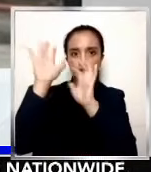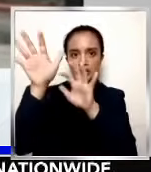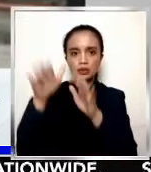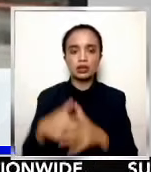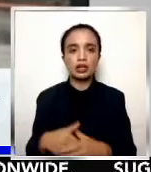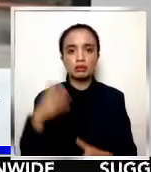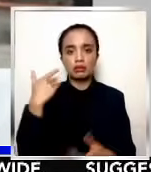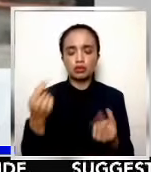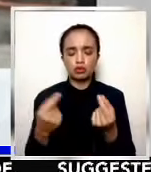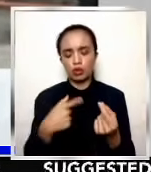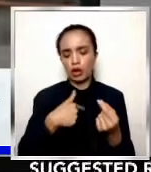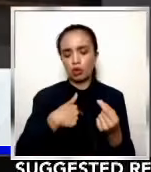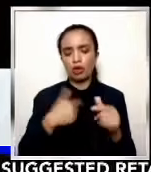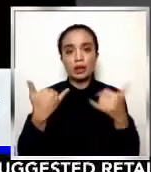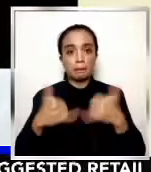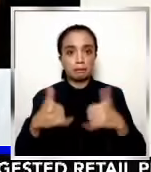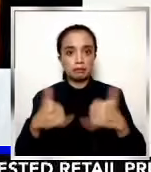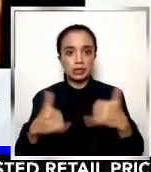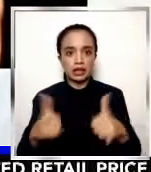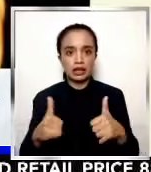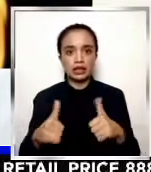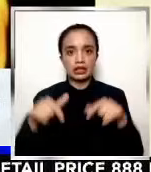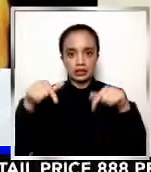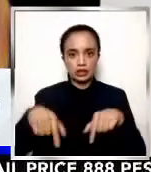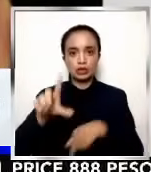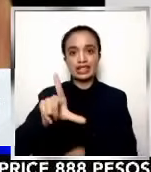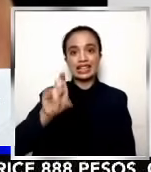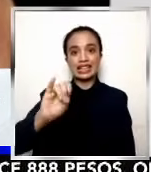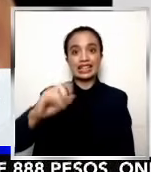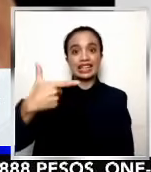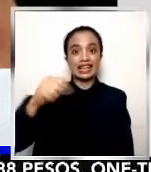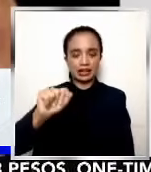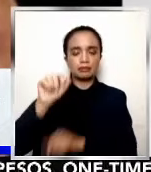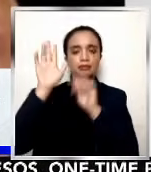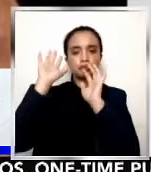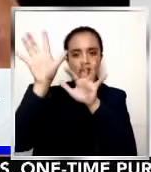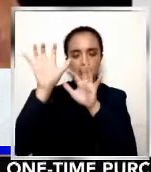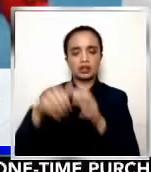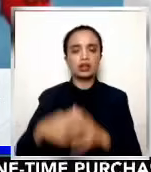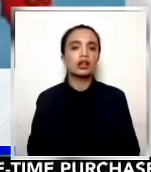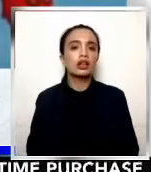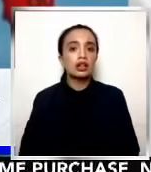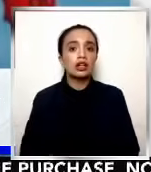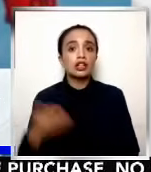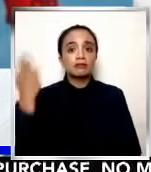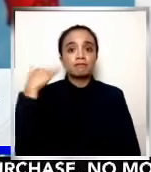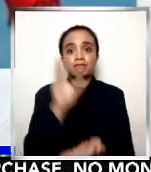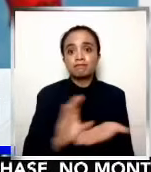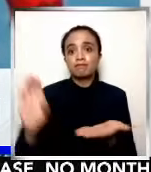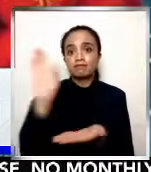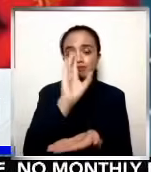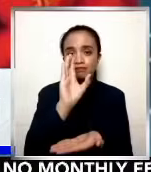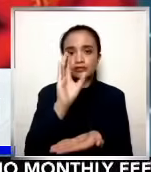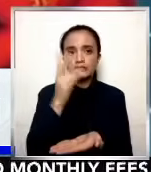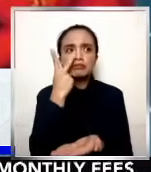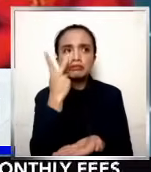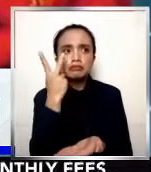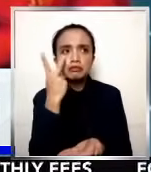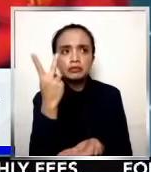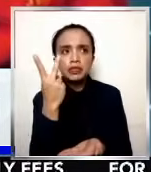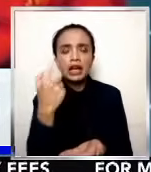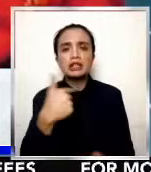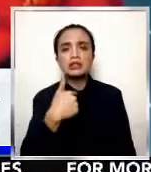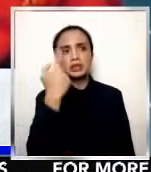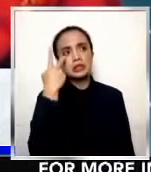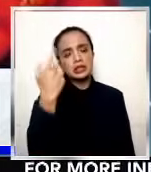ng liga-liga dito sa amin. Ang nangangarap mag-basketball sa college ay sunod na lamang nakita ang sarili bilang isa